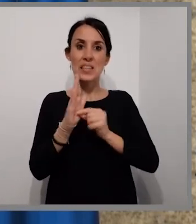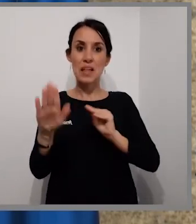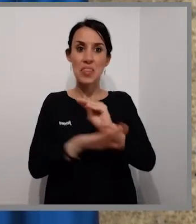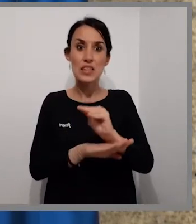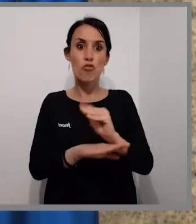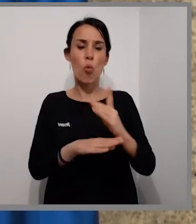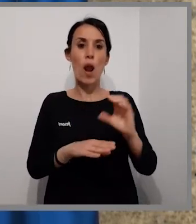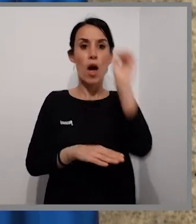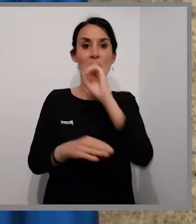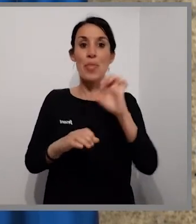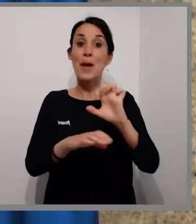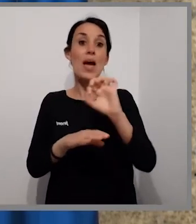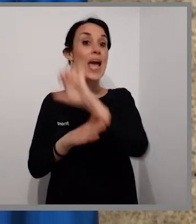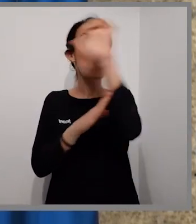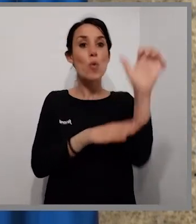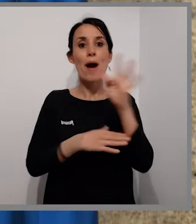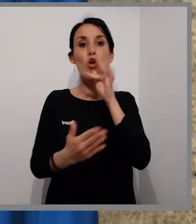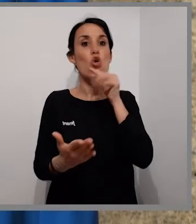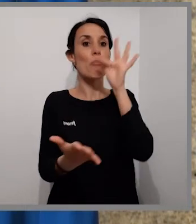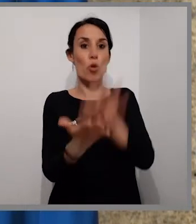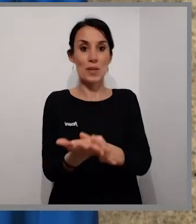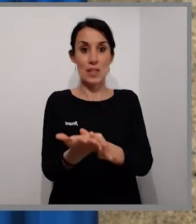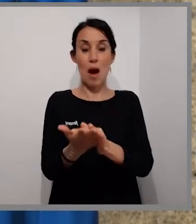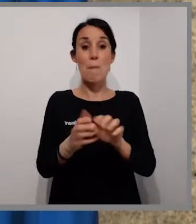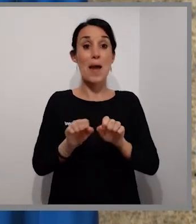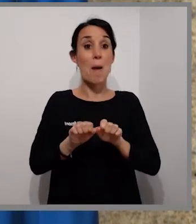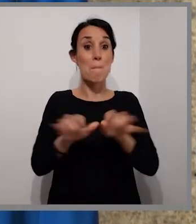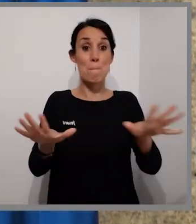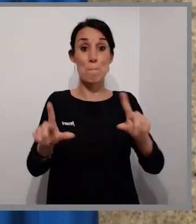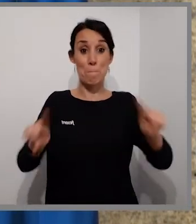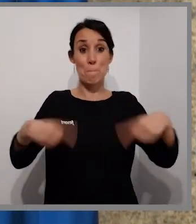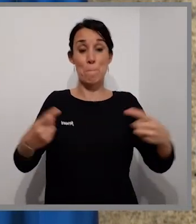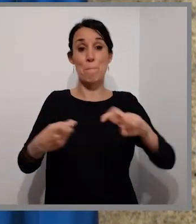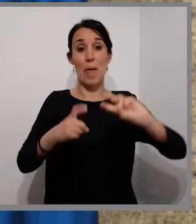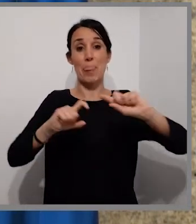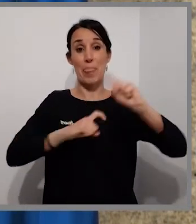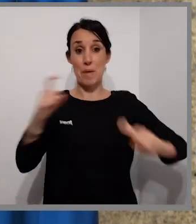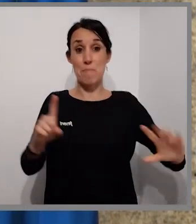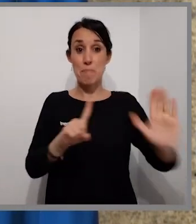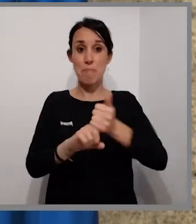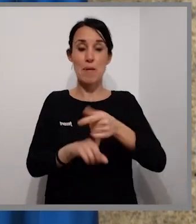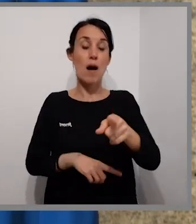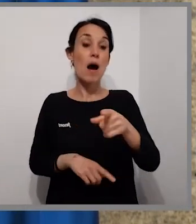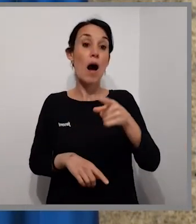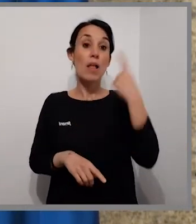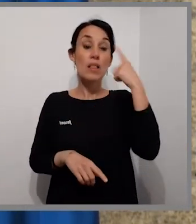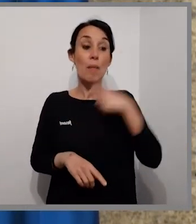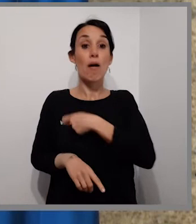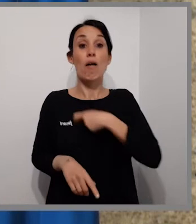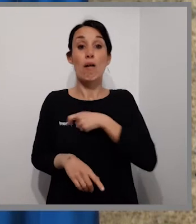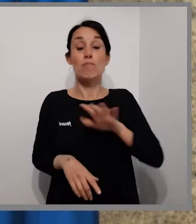el posicionament d'una Europa compromesa en l'eixida a la pandèmia. Com sap vostè, el Comitè de les Regions no